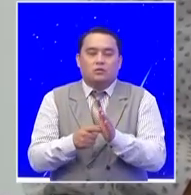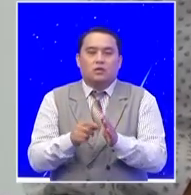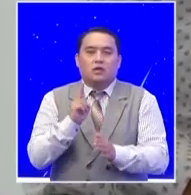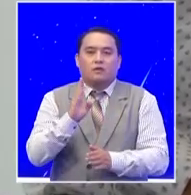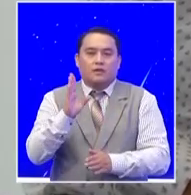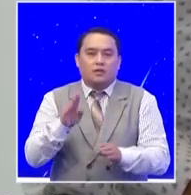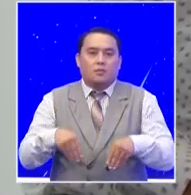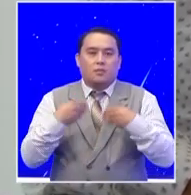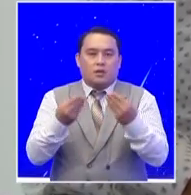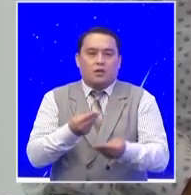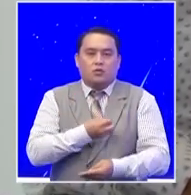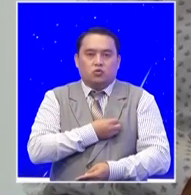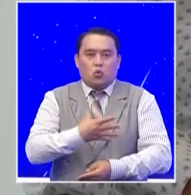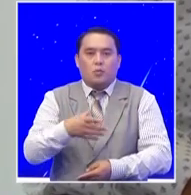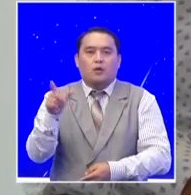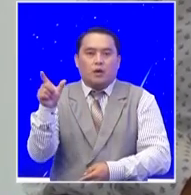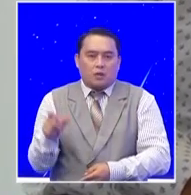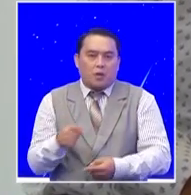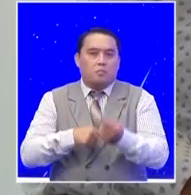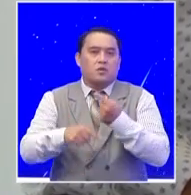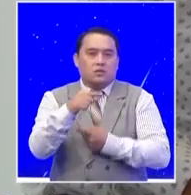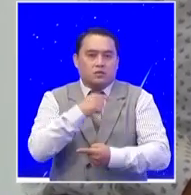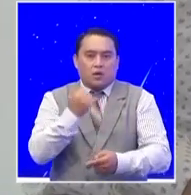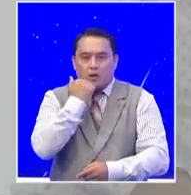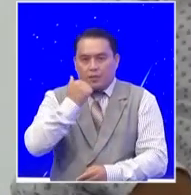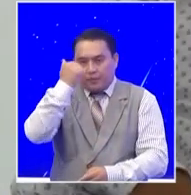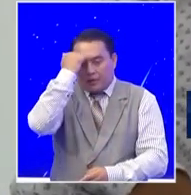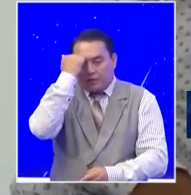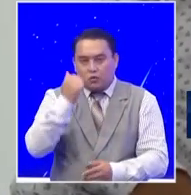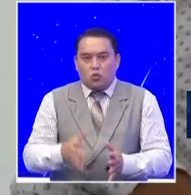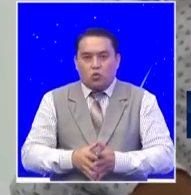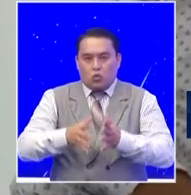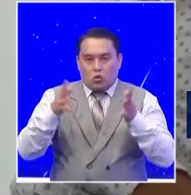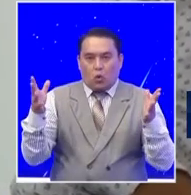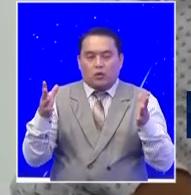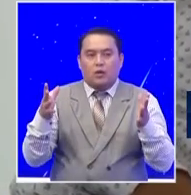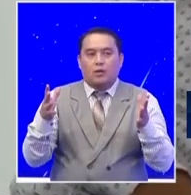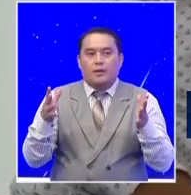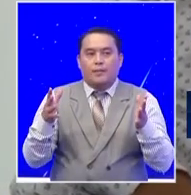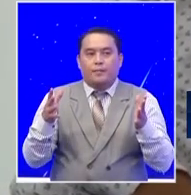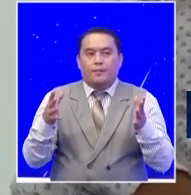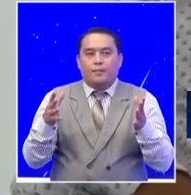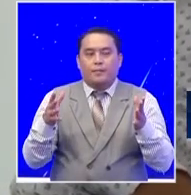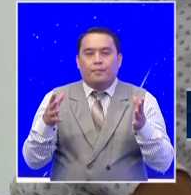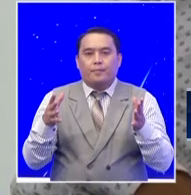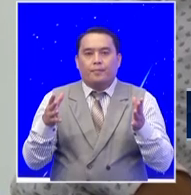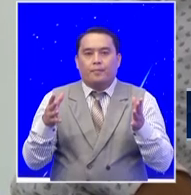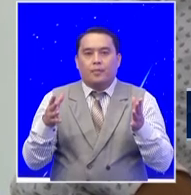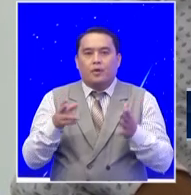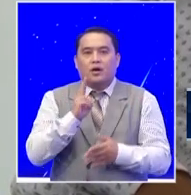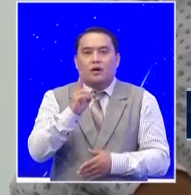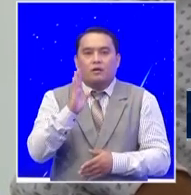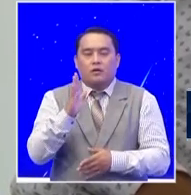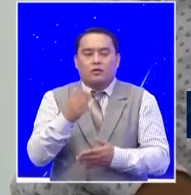азаматтарға, жомарт жандарға өте алғысым шексіз. Басқа да артымызда пәтерсіз